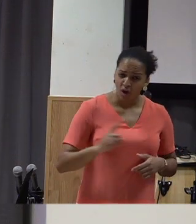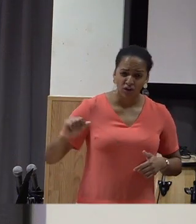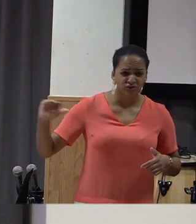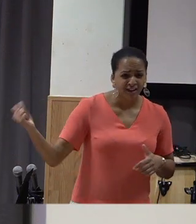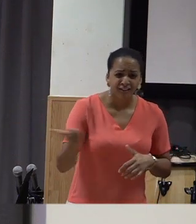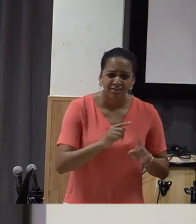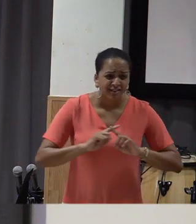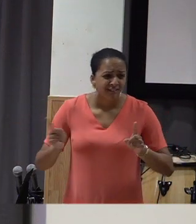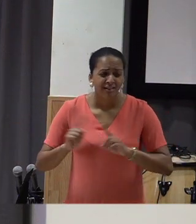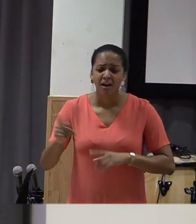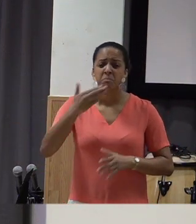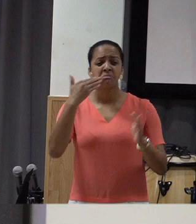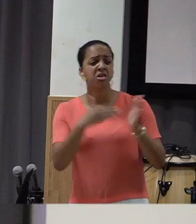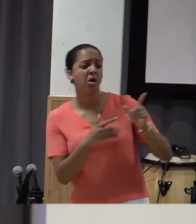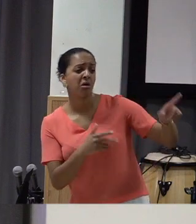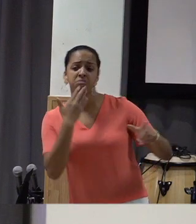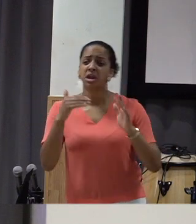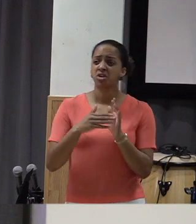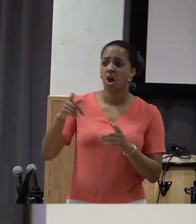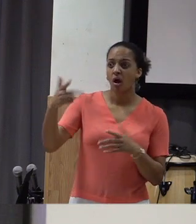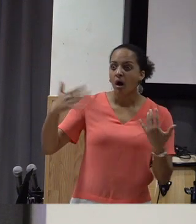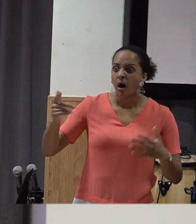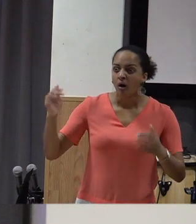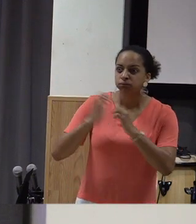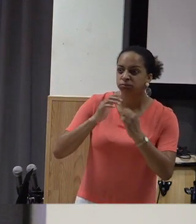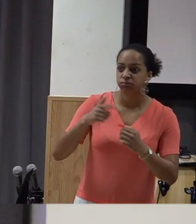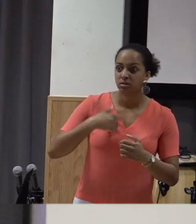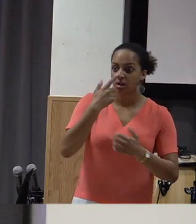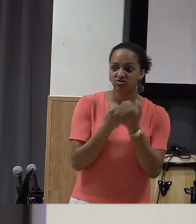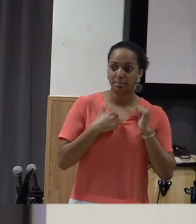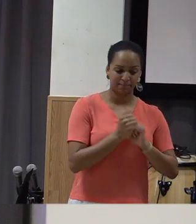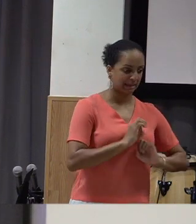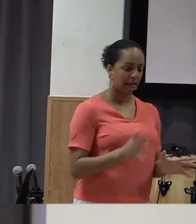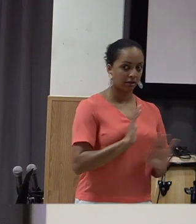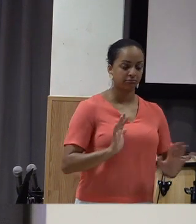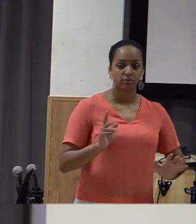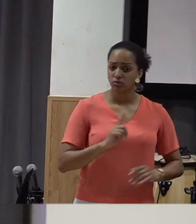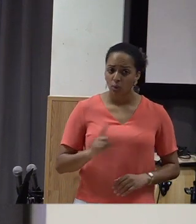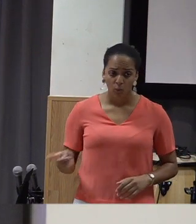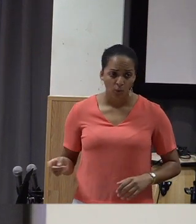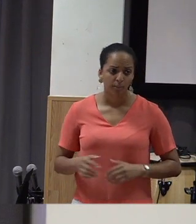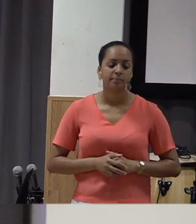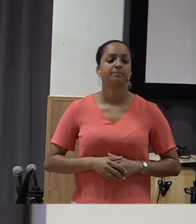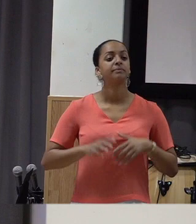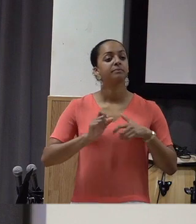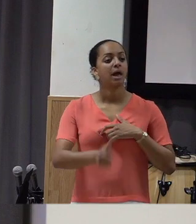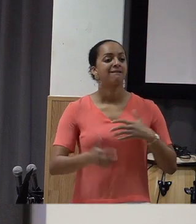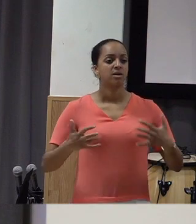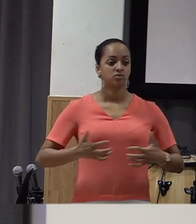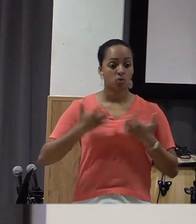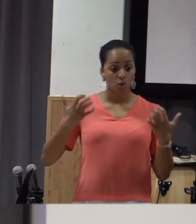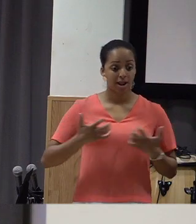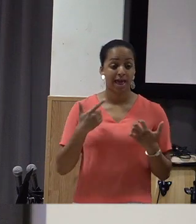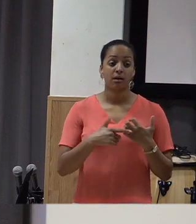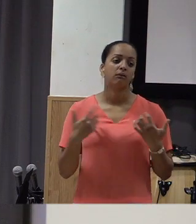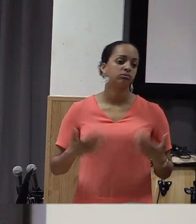parce qu'un tel prie mieux que toi tu ne dois pas prier. Au contraire. Nous avions également parlé de la colère qui était un véritable tueur de vie de